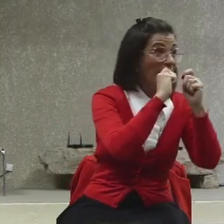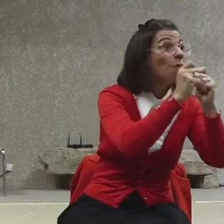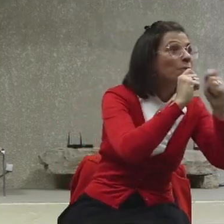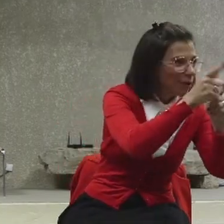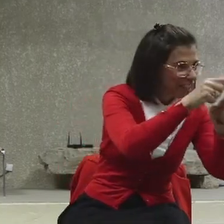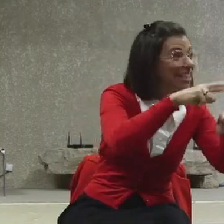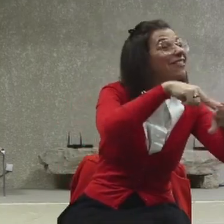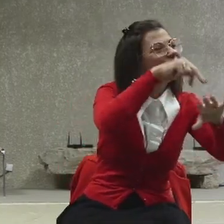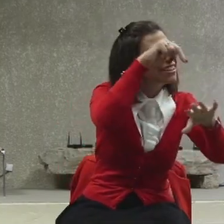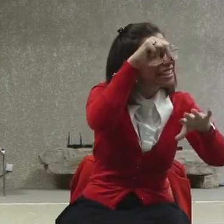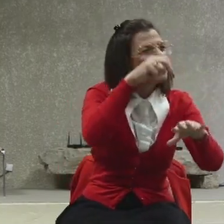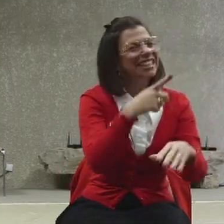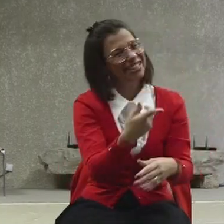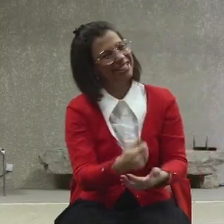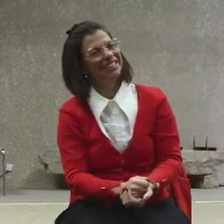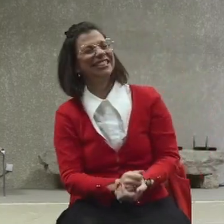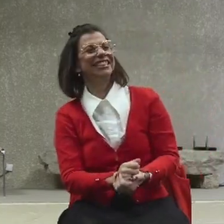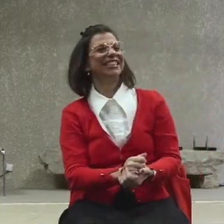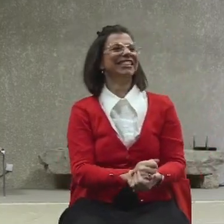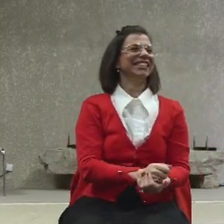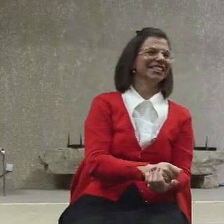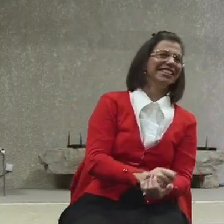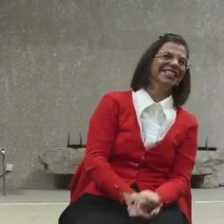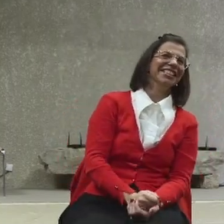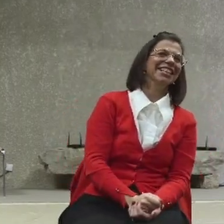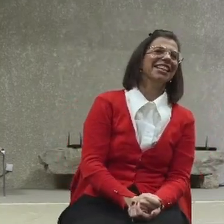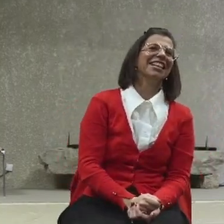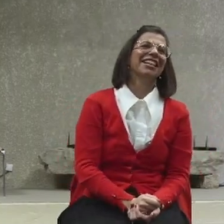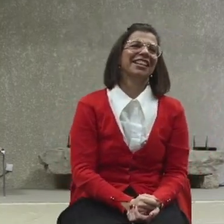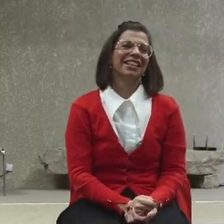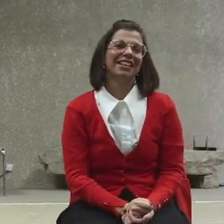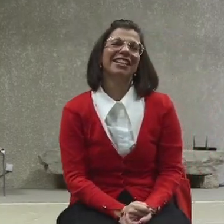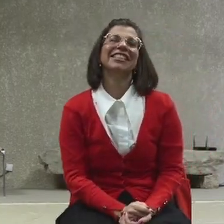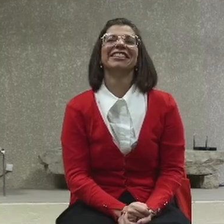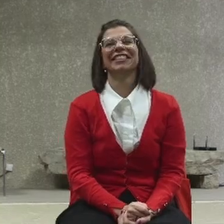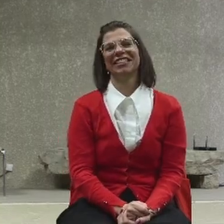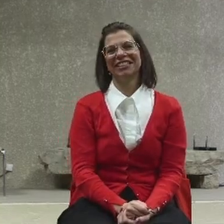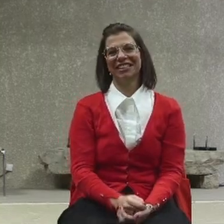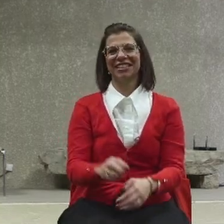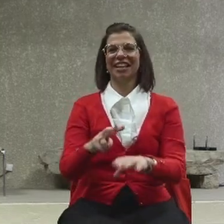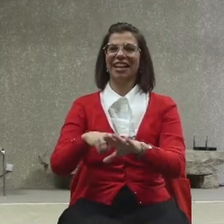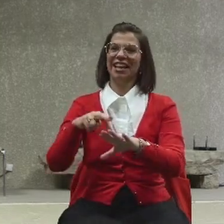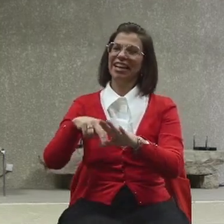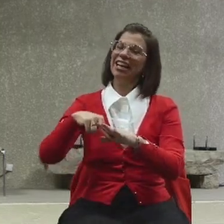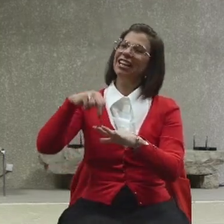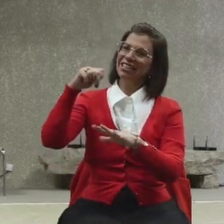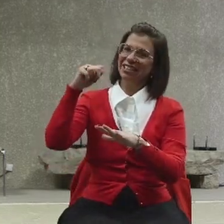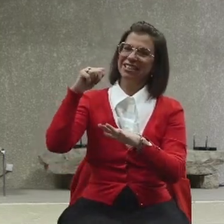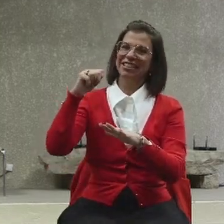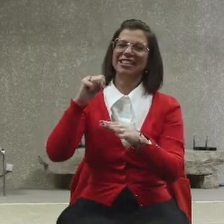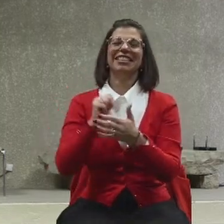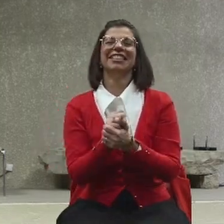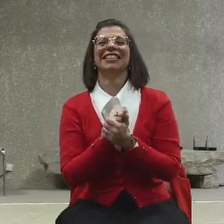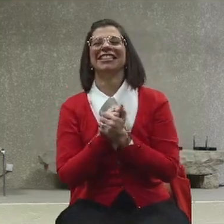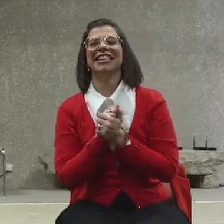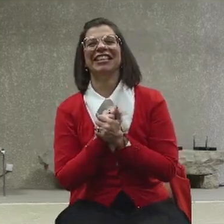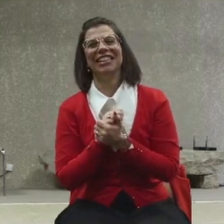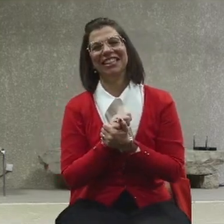résurrection. Ressuscité avec lui. Et la Bible dit que nous sommes même assis, que le Seigneur nous a